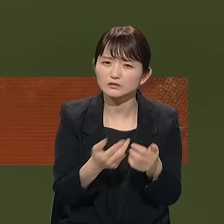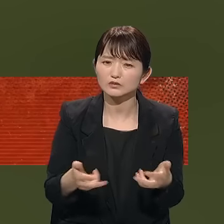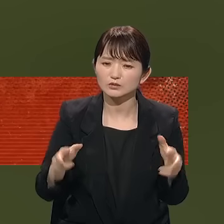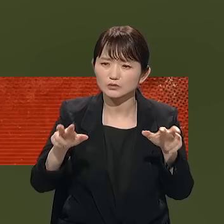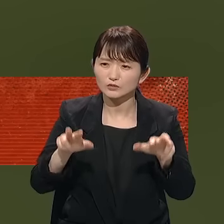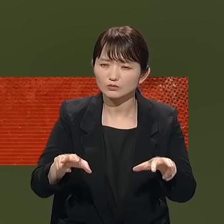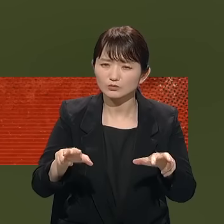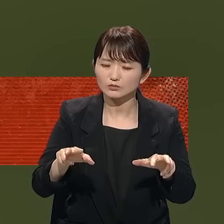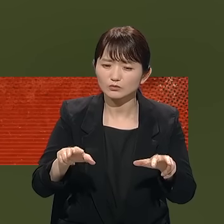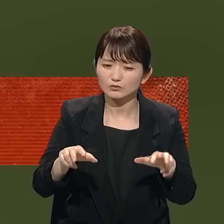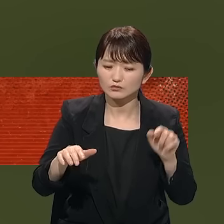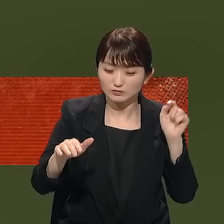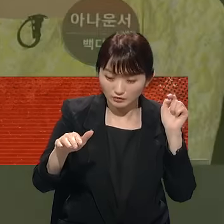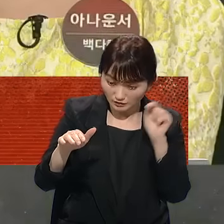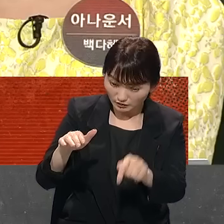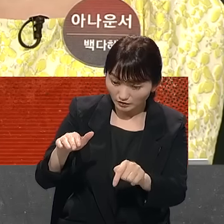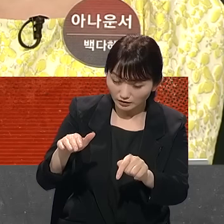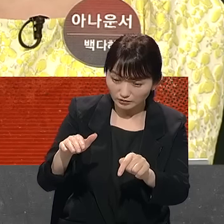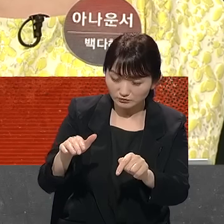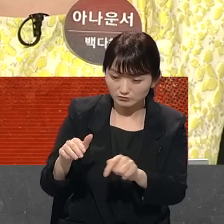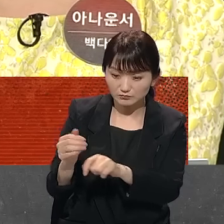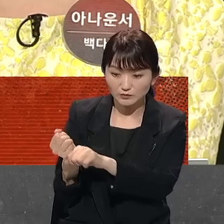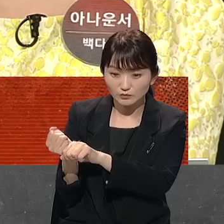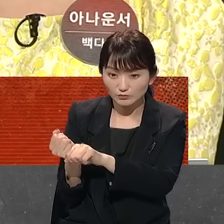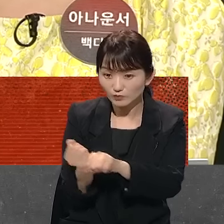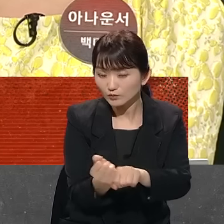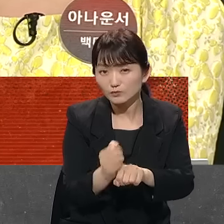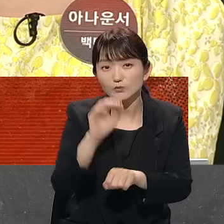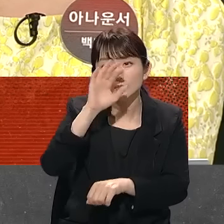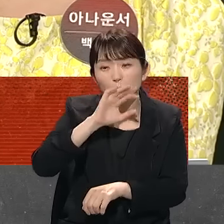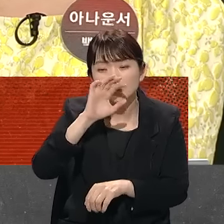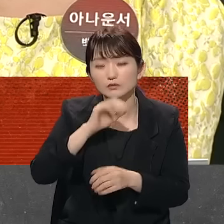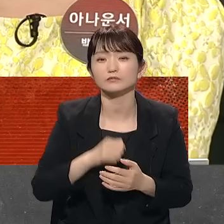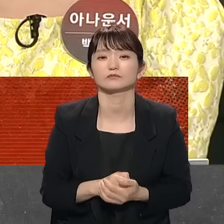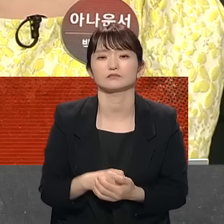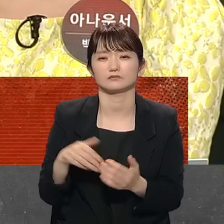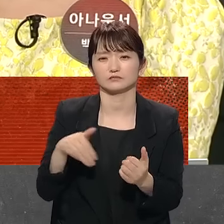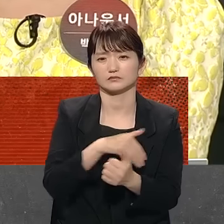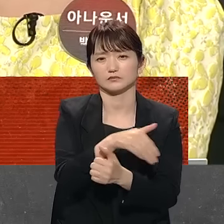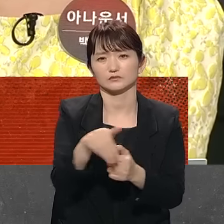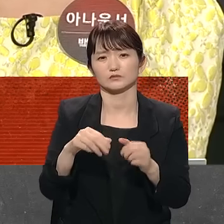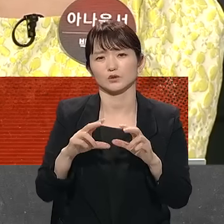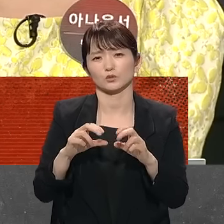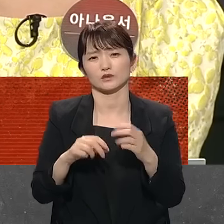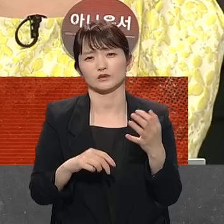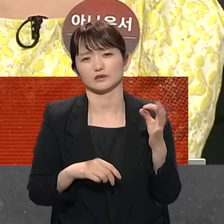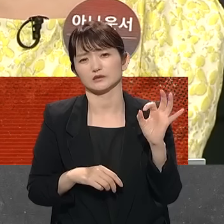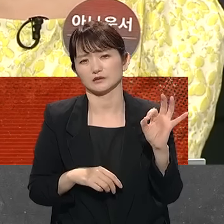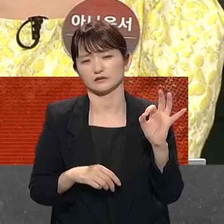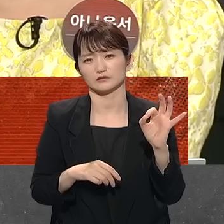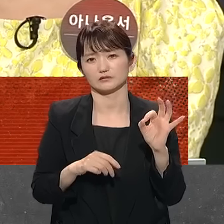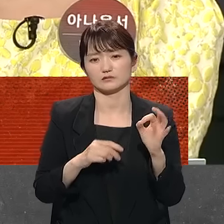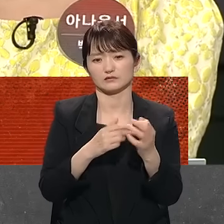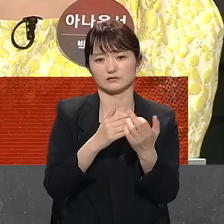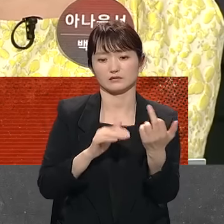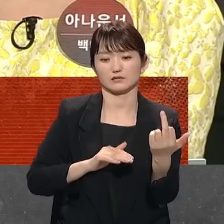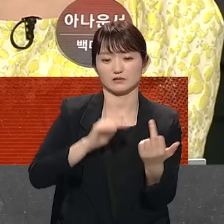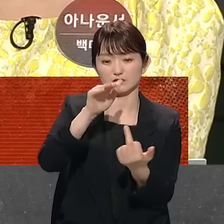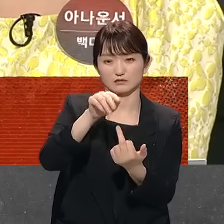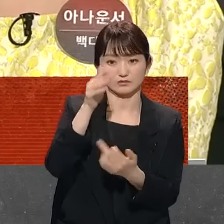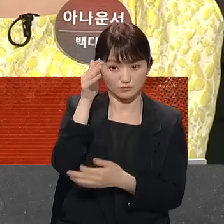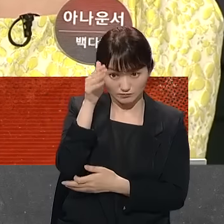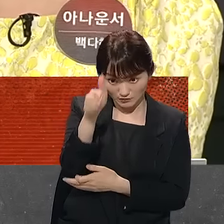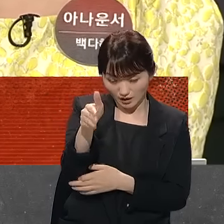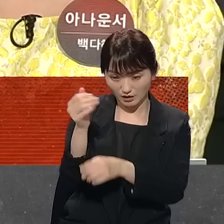잔디밭 언덕에서 골프 연습을 하고 있었습니다. 주변에는 골프공도 10개 정도 있었고요. 언덕 위를 향해서 골프를 쳤다고